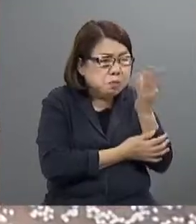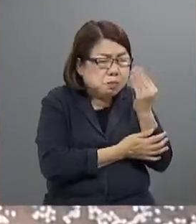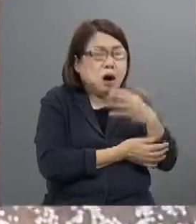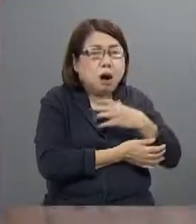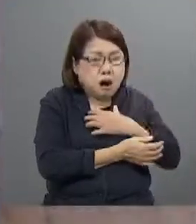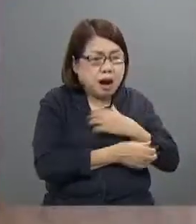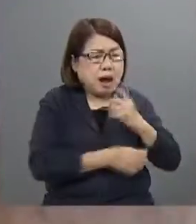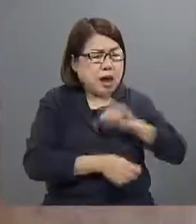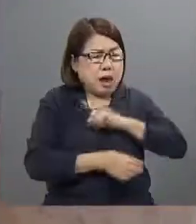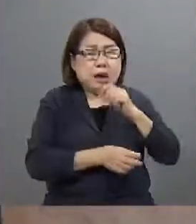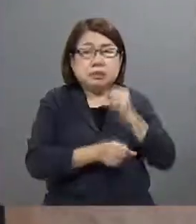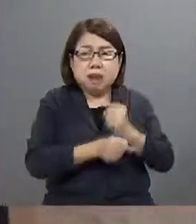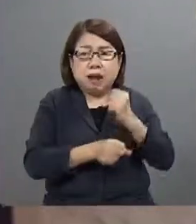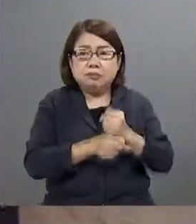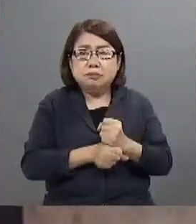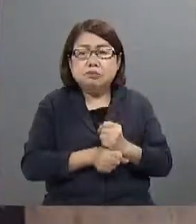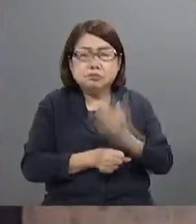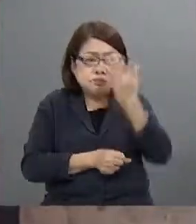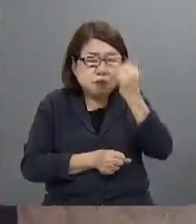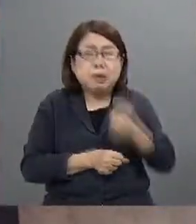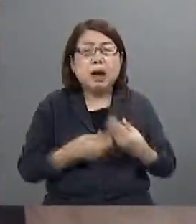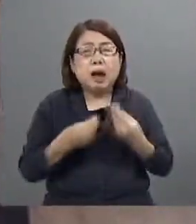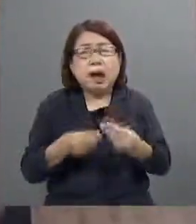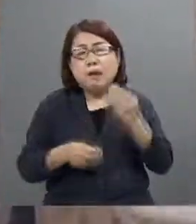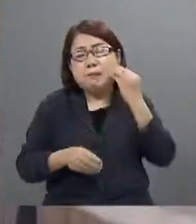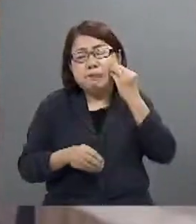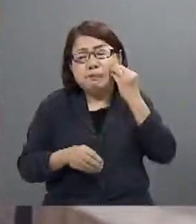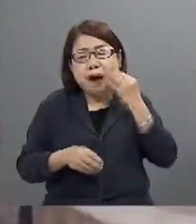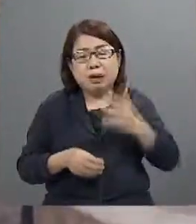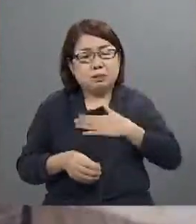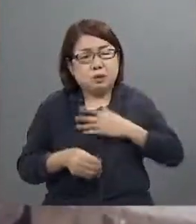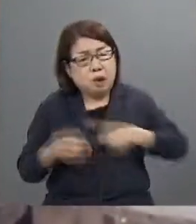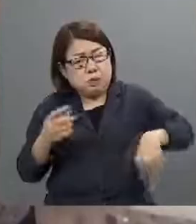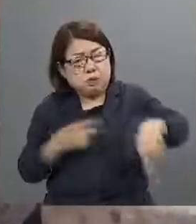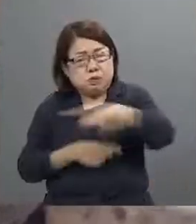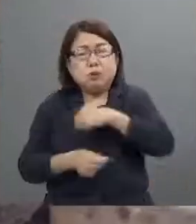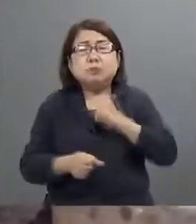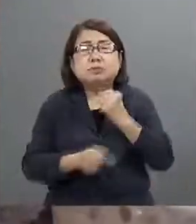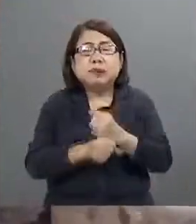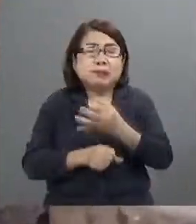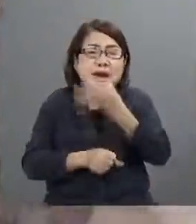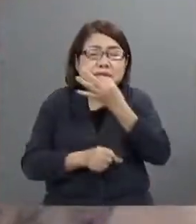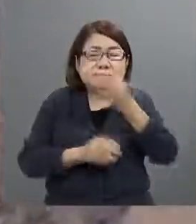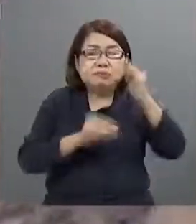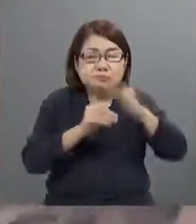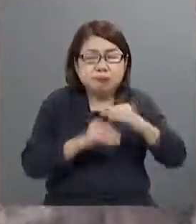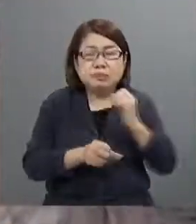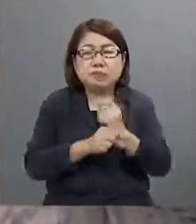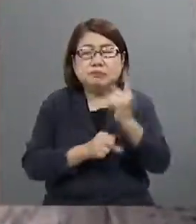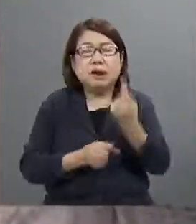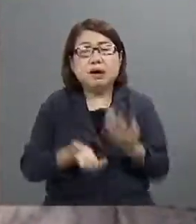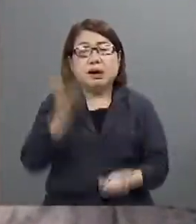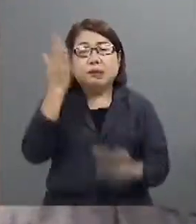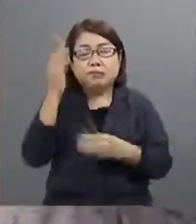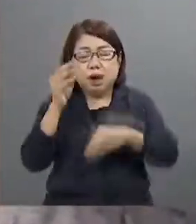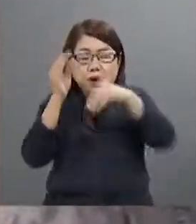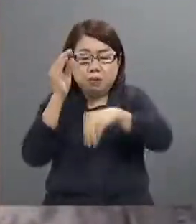ามีอาชีพเสริมหรือการปลูกไผ่อะไรต่